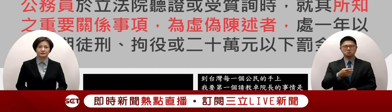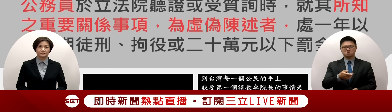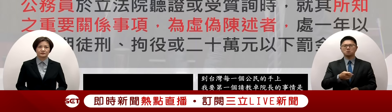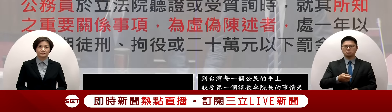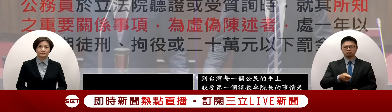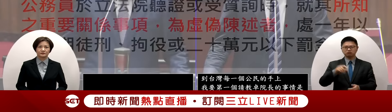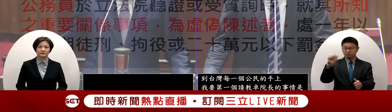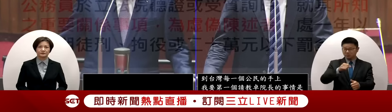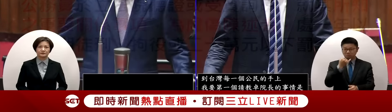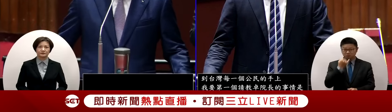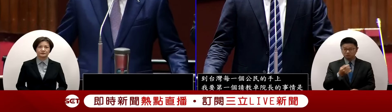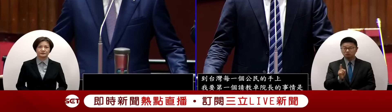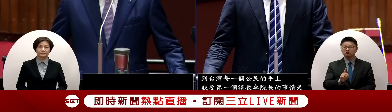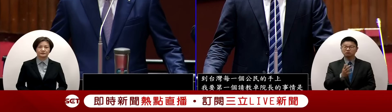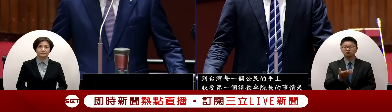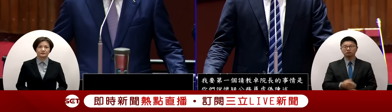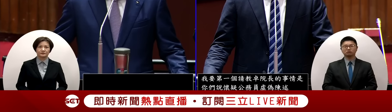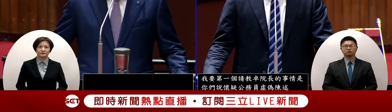请说明。